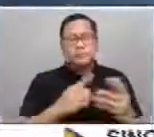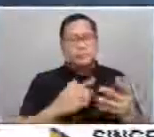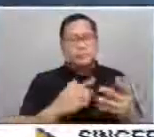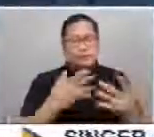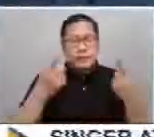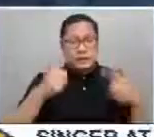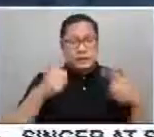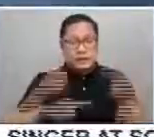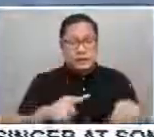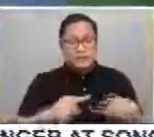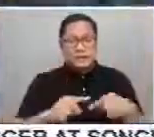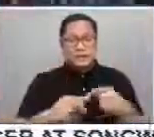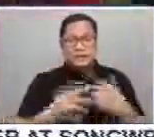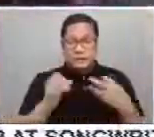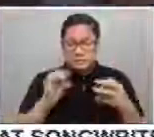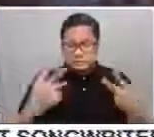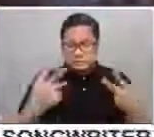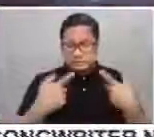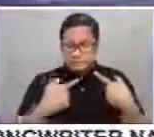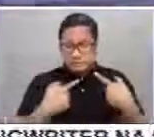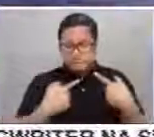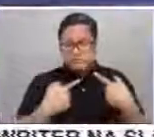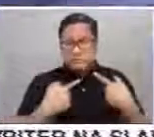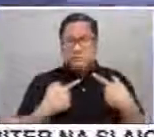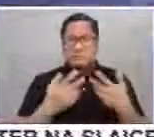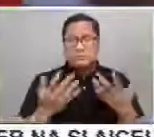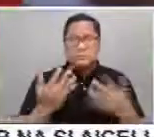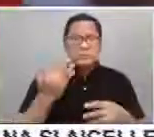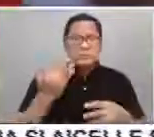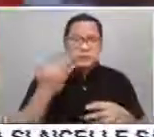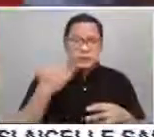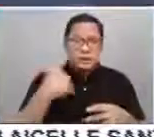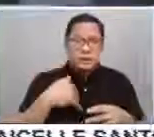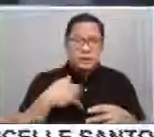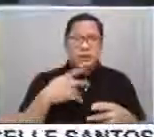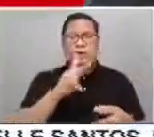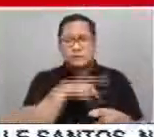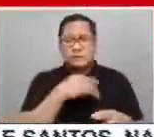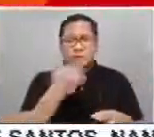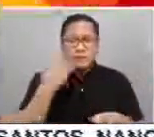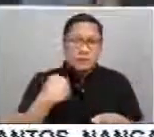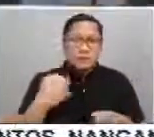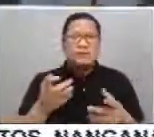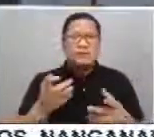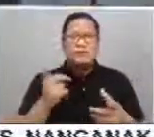ang COVID-19. Si Mela Lesmora sa Detalye Rise and Shine, Mela.